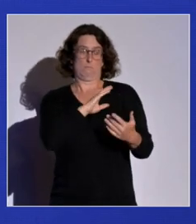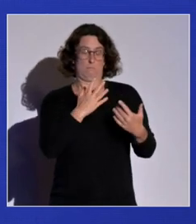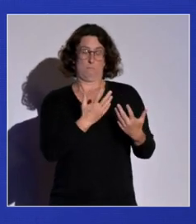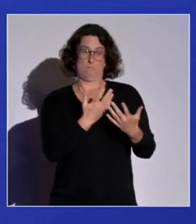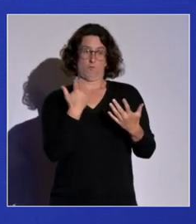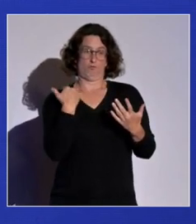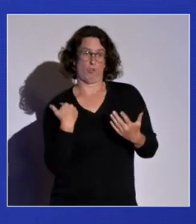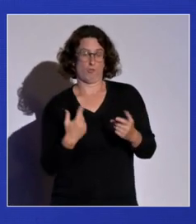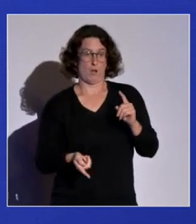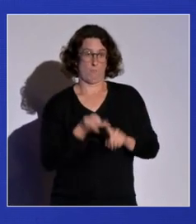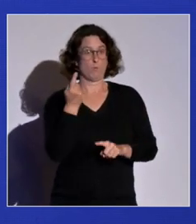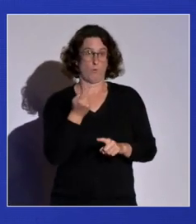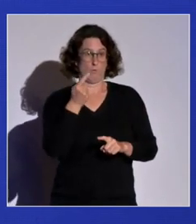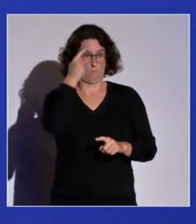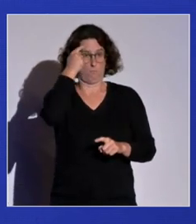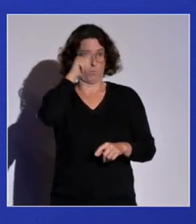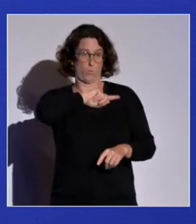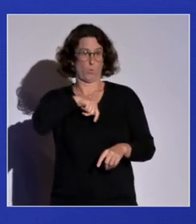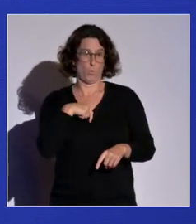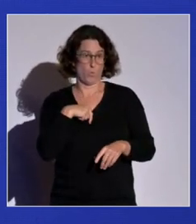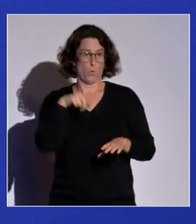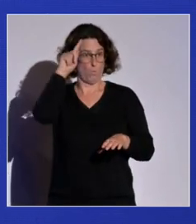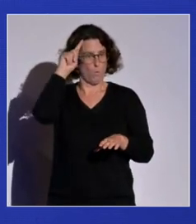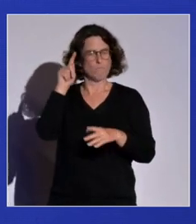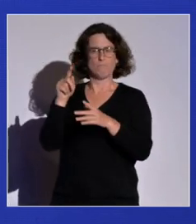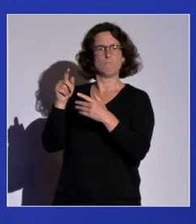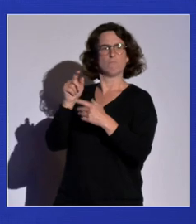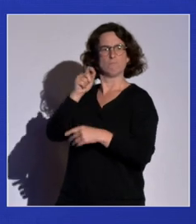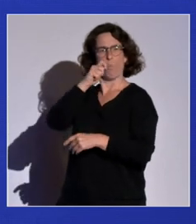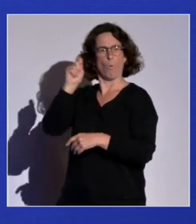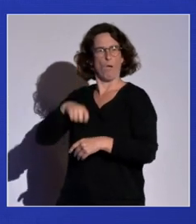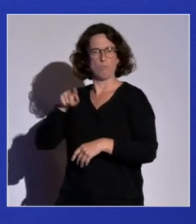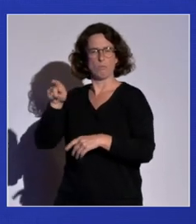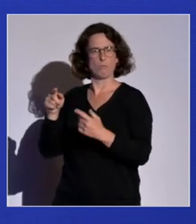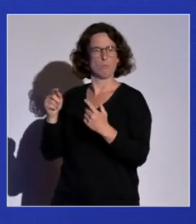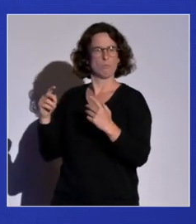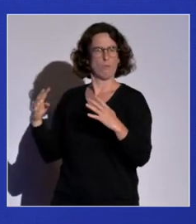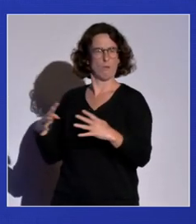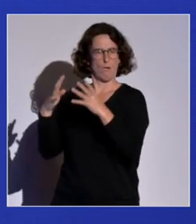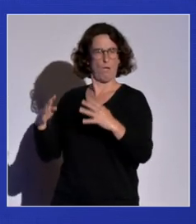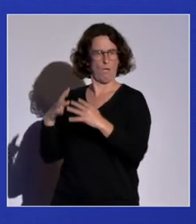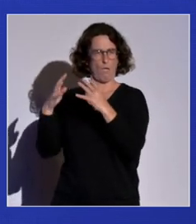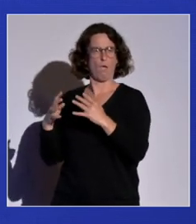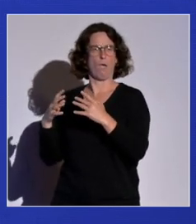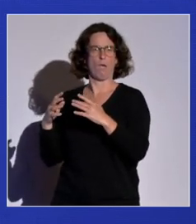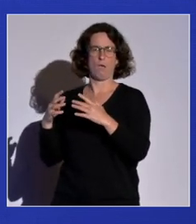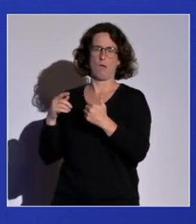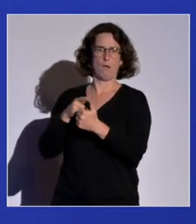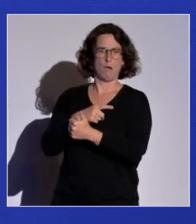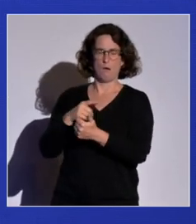l'Ukraine, après la guerre en Ukraine, après l'interruption d'un certain